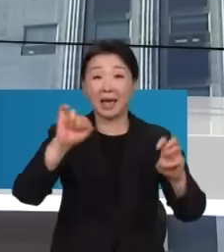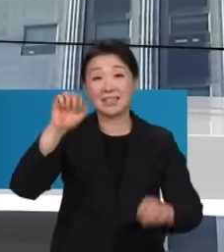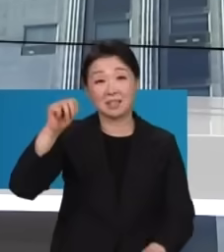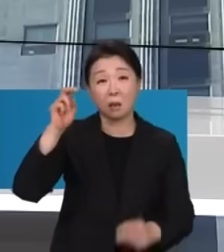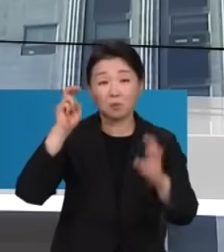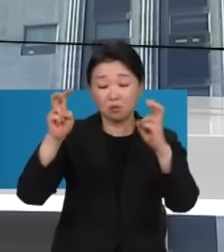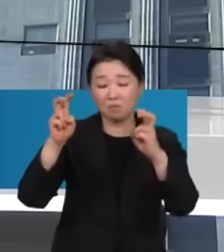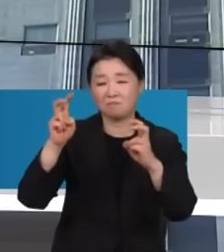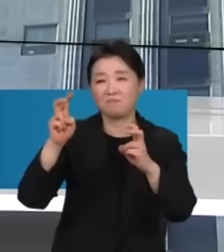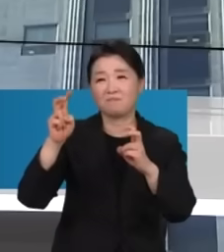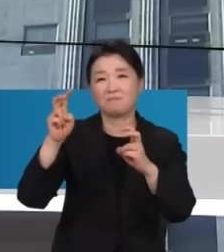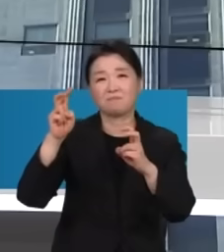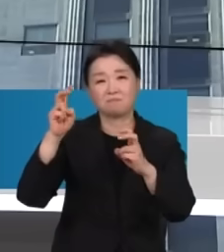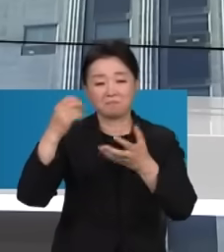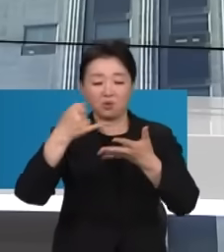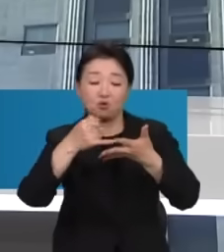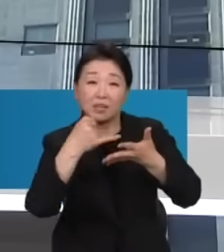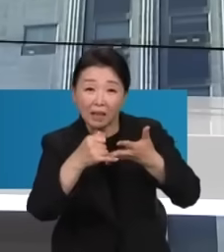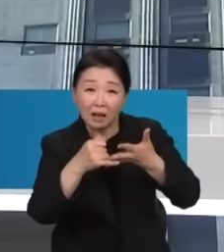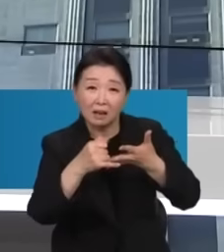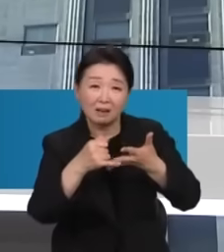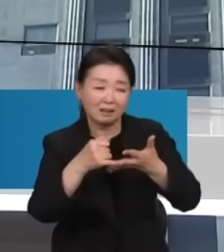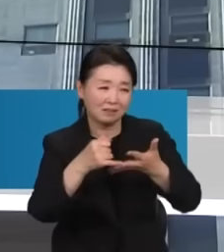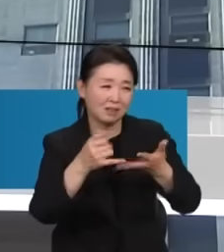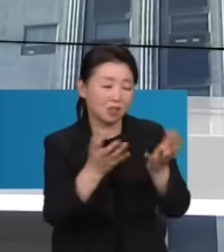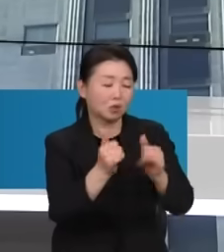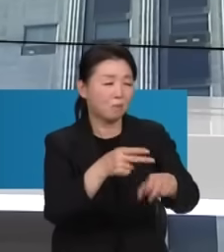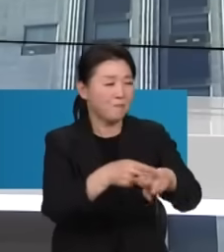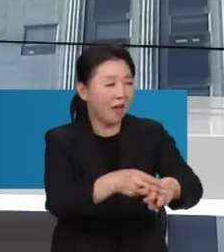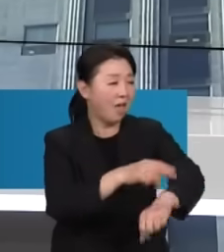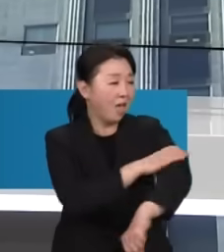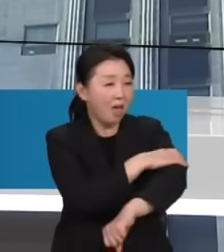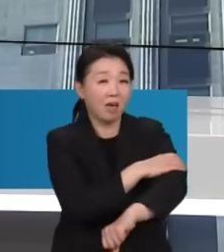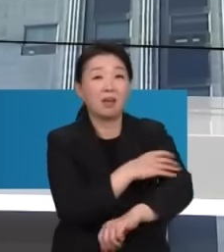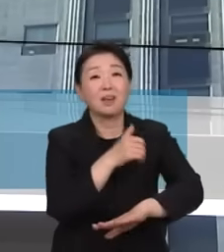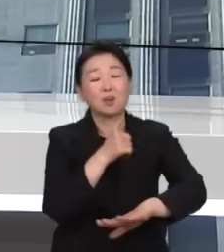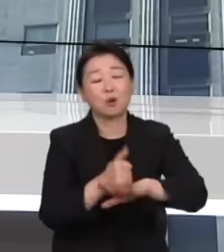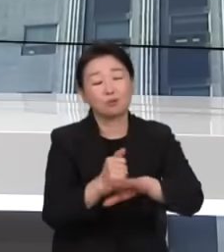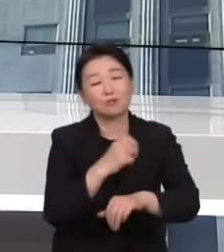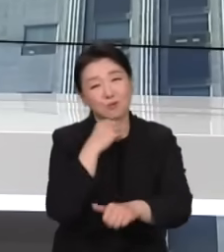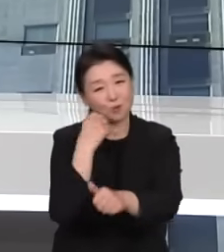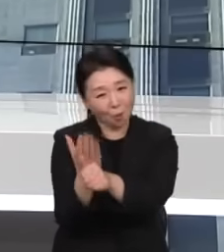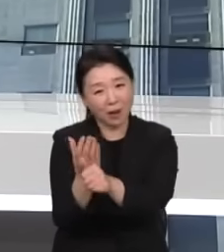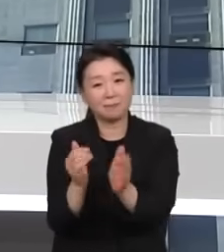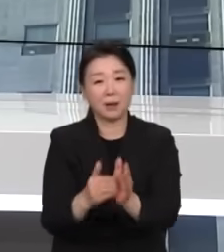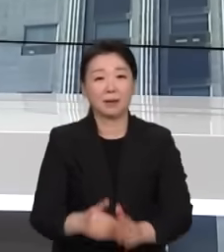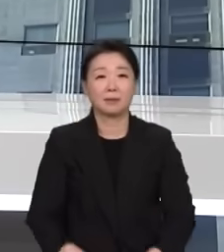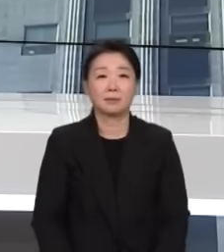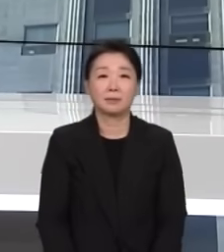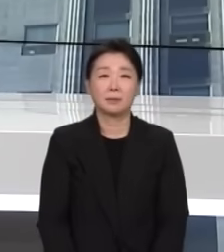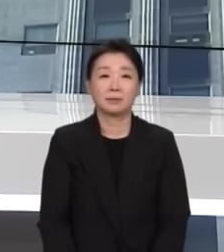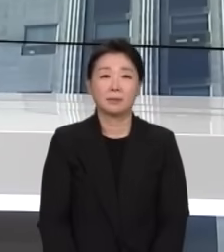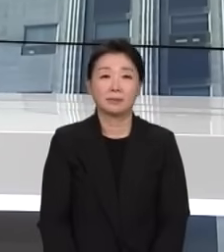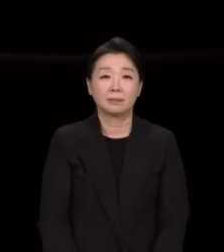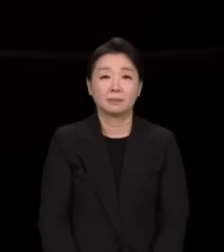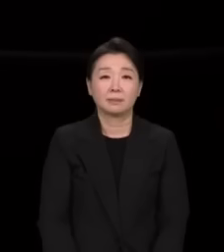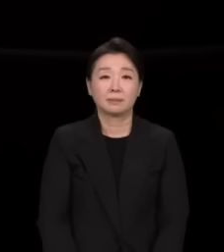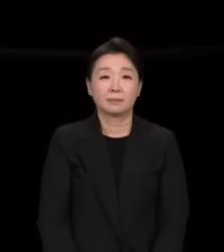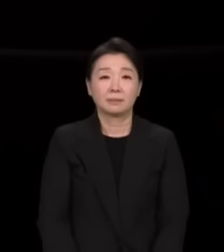직원들을 상대로 갑질을 해왔다는 의혹이 불거져 시민단체로부터 고발을 당했습니다. 먼저 권민재 기자입니다.